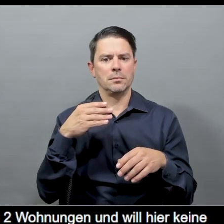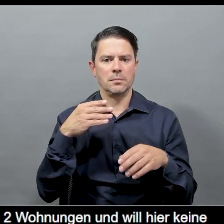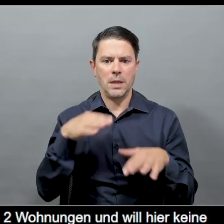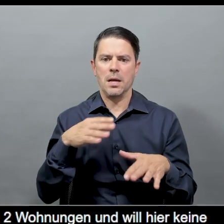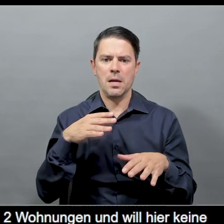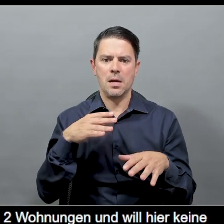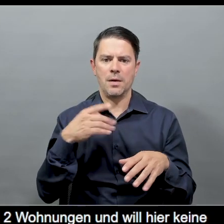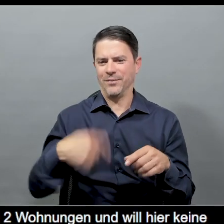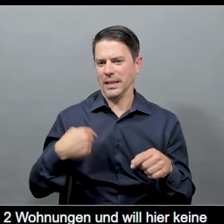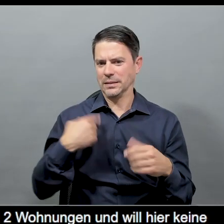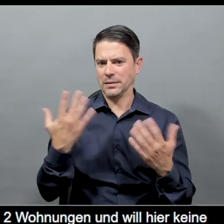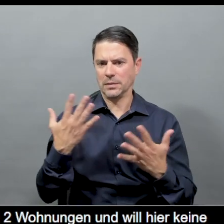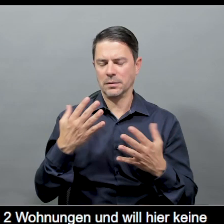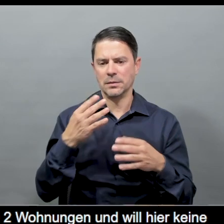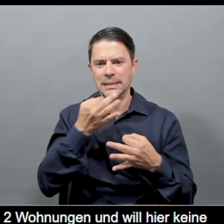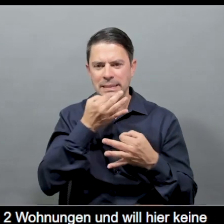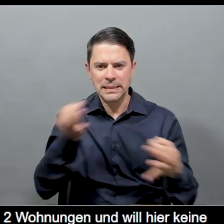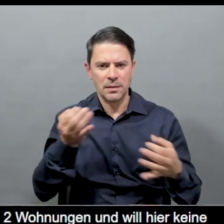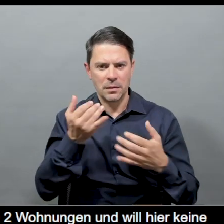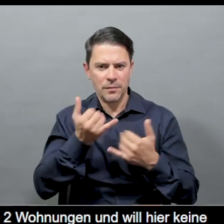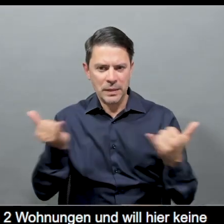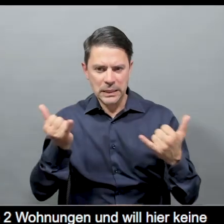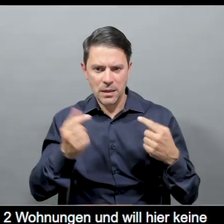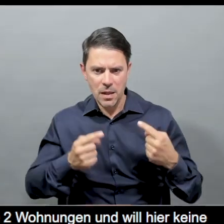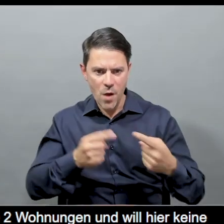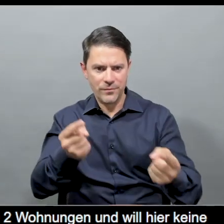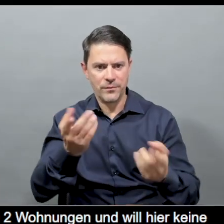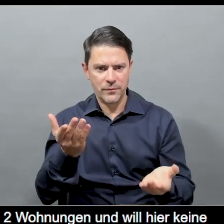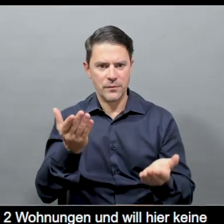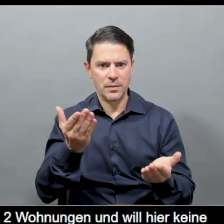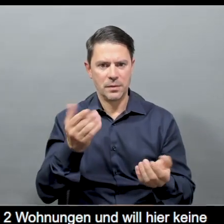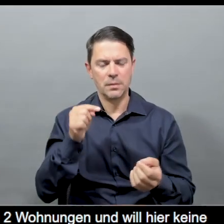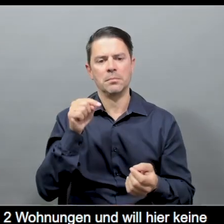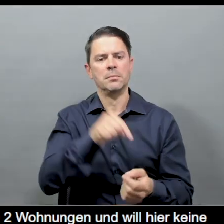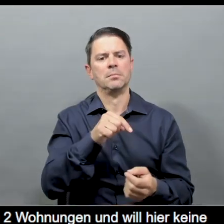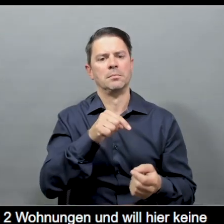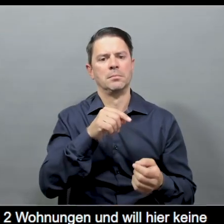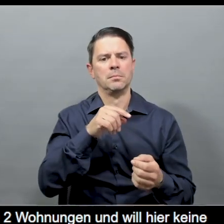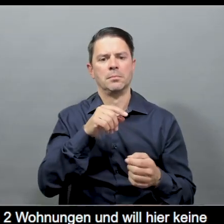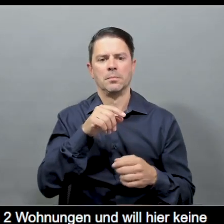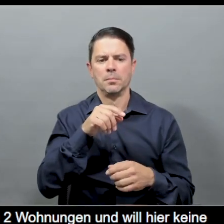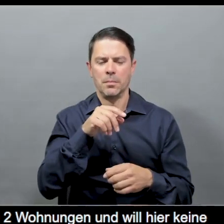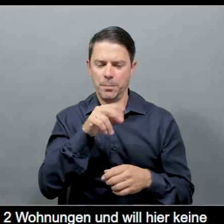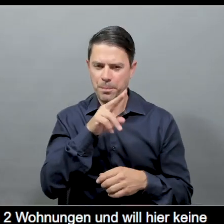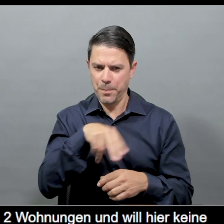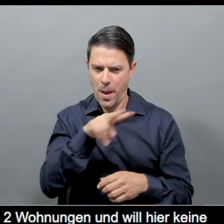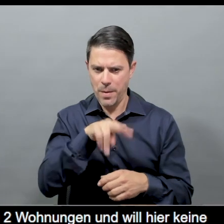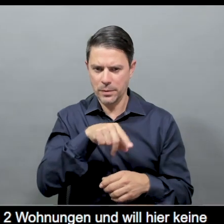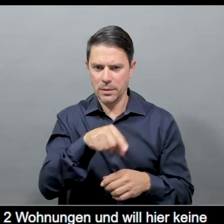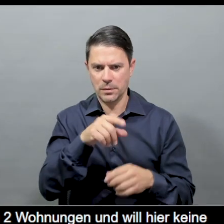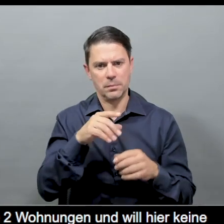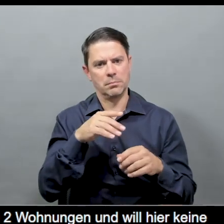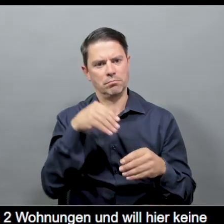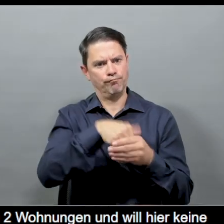Abwasser-Monitoring über die letzten Monate als Methodik ganz gut entwickelt und wird ja auch schon an verschiedenen Orten